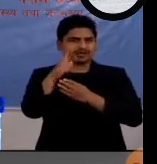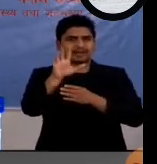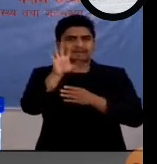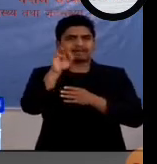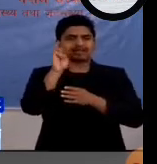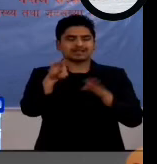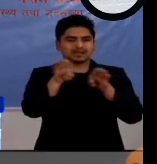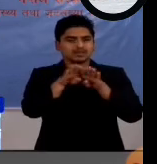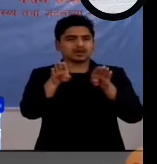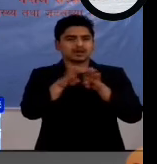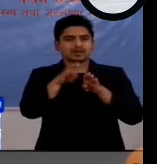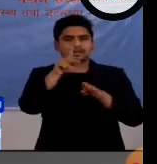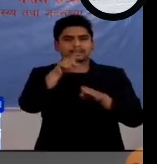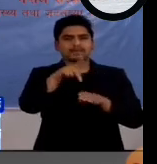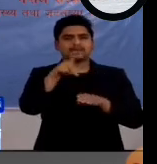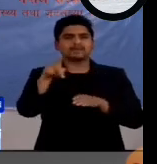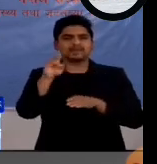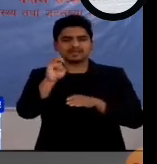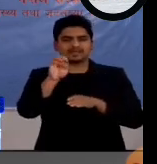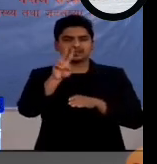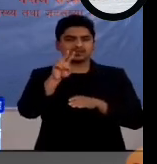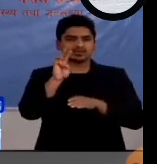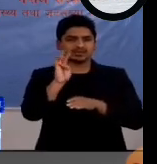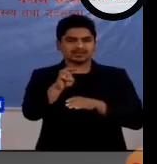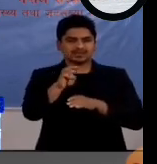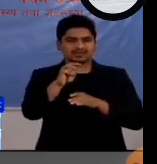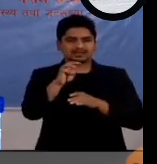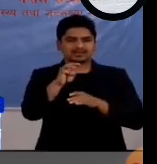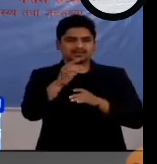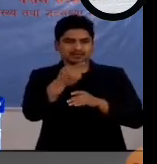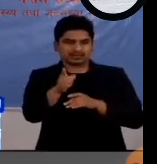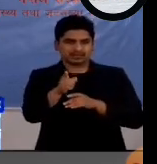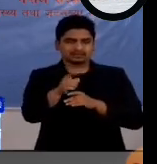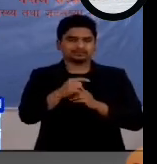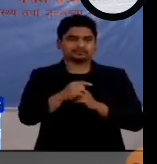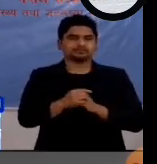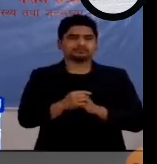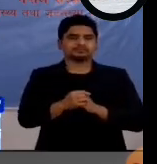57,50,000 बराबरको पीपीई 2000 थान,